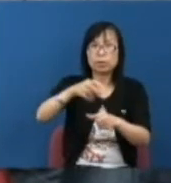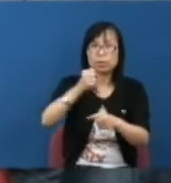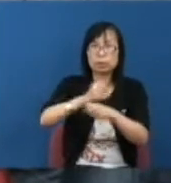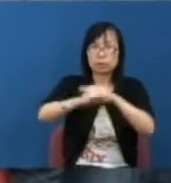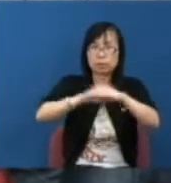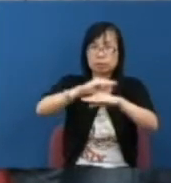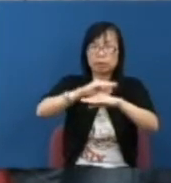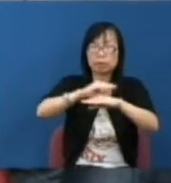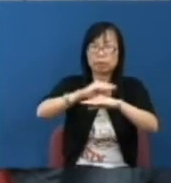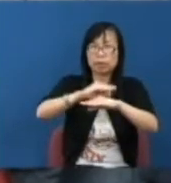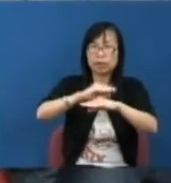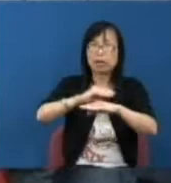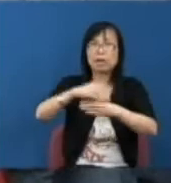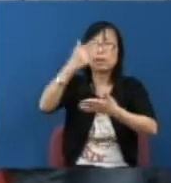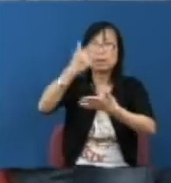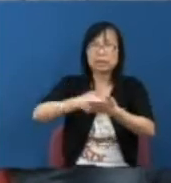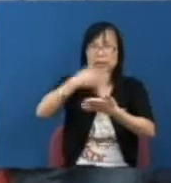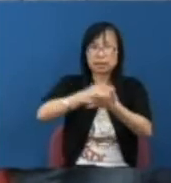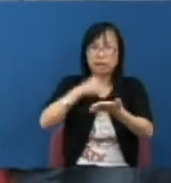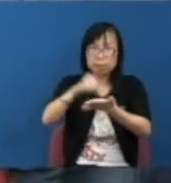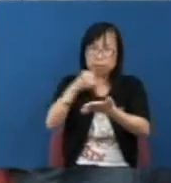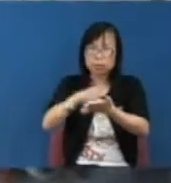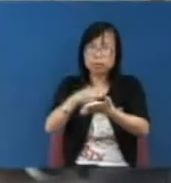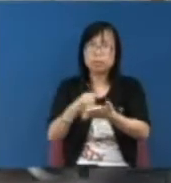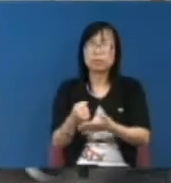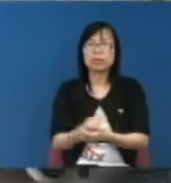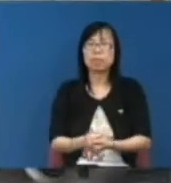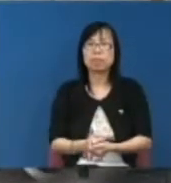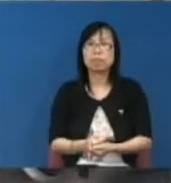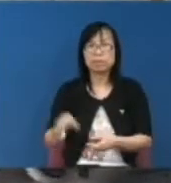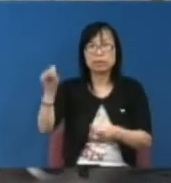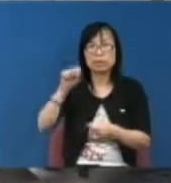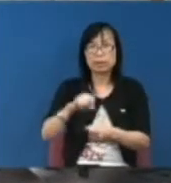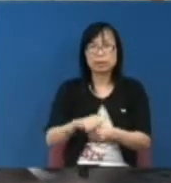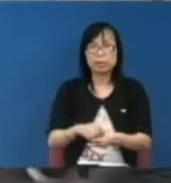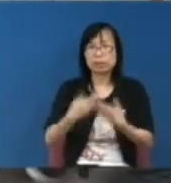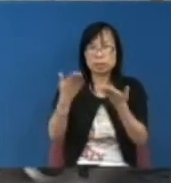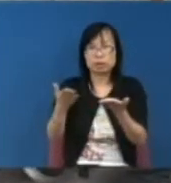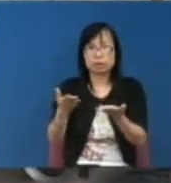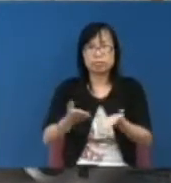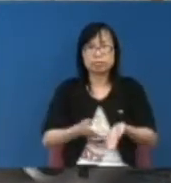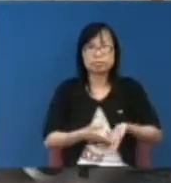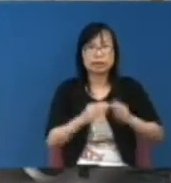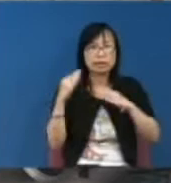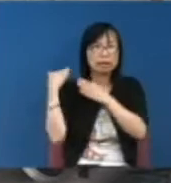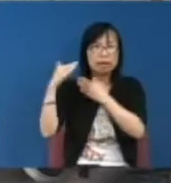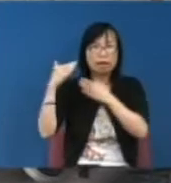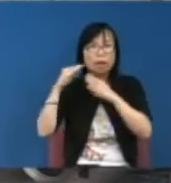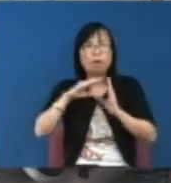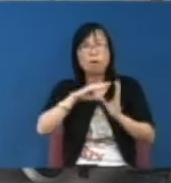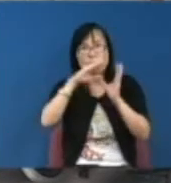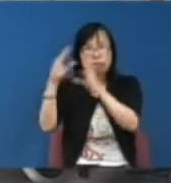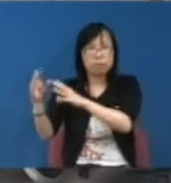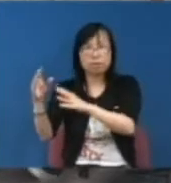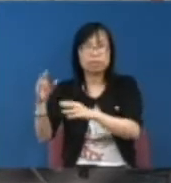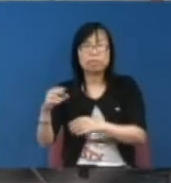咧， 又係 減税加分啦，呢個 audit 啦， 冇理由成日送咗翻去大陸噶嘛，應該留翻香港再循環再